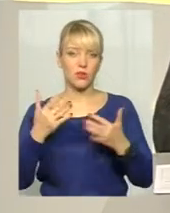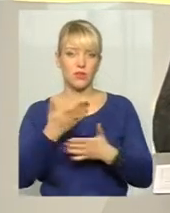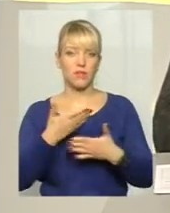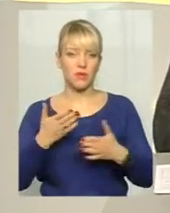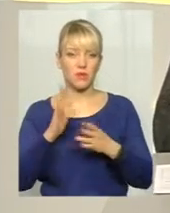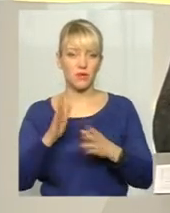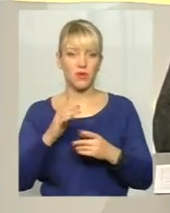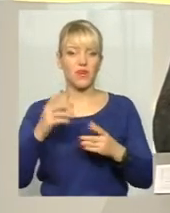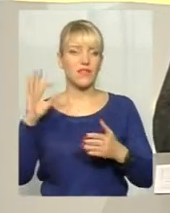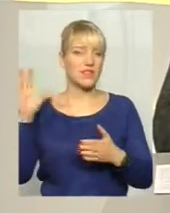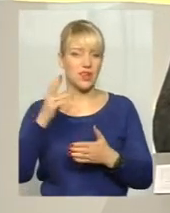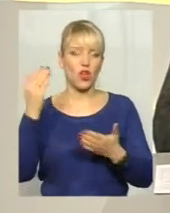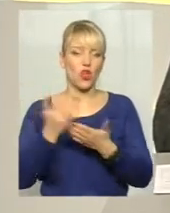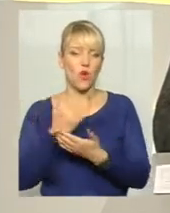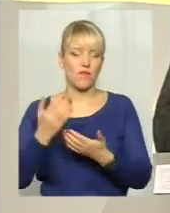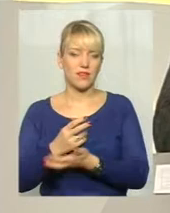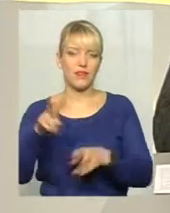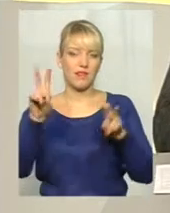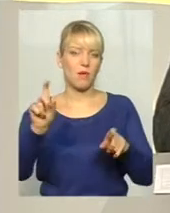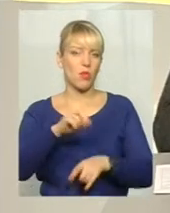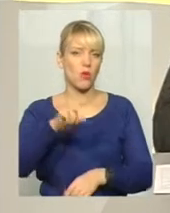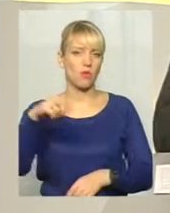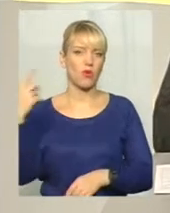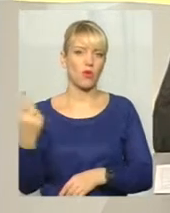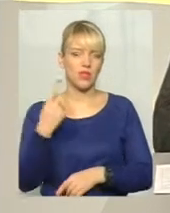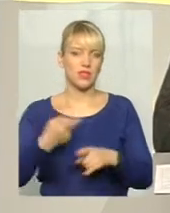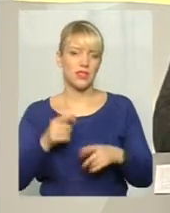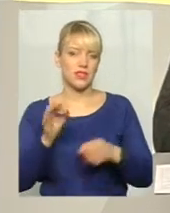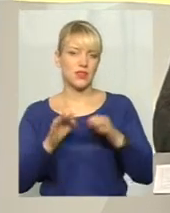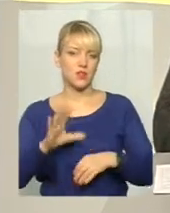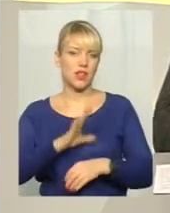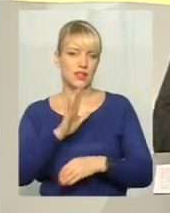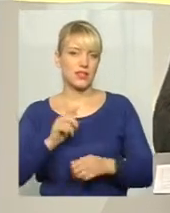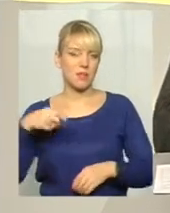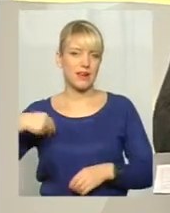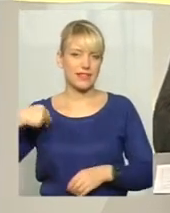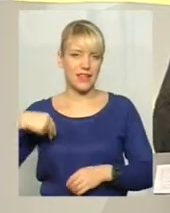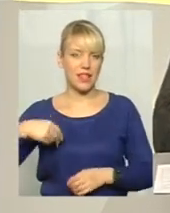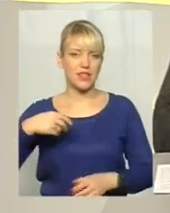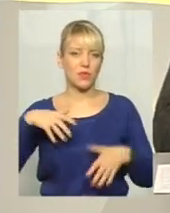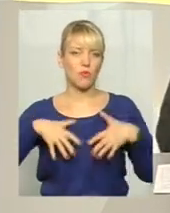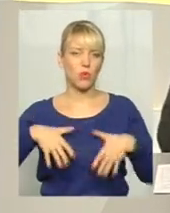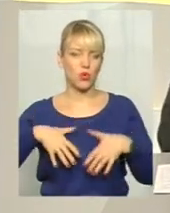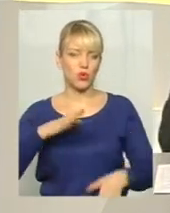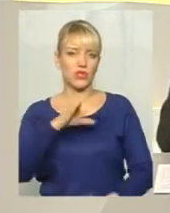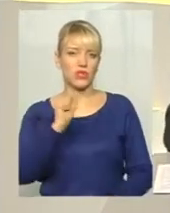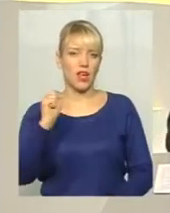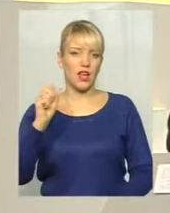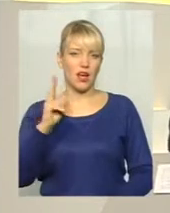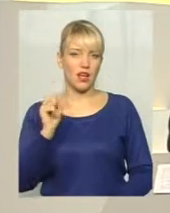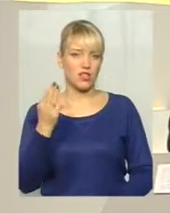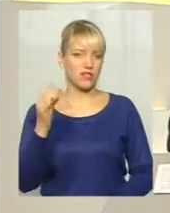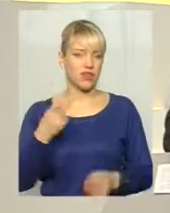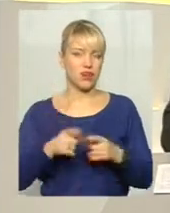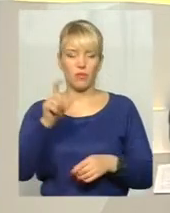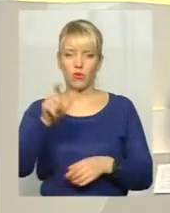мабуть, в усіх новинних випусках темою номер один є суд над експрезидентом Грузії Михайлом Саакашвілі, але ми про нього сьогодні не будемо